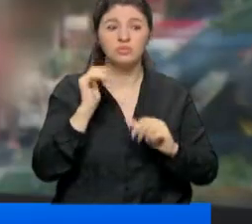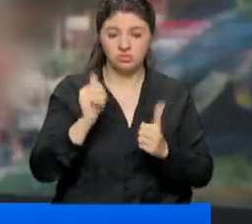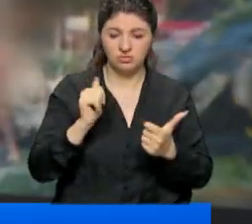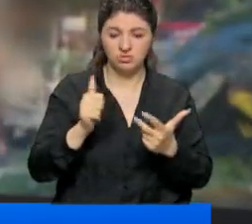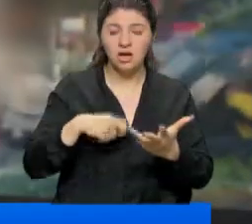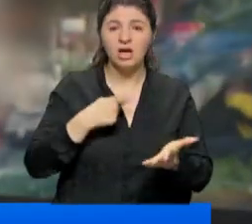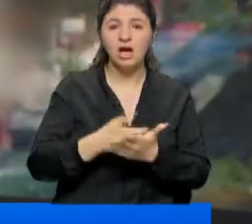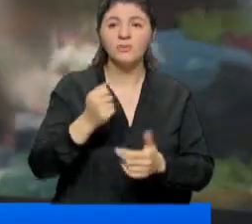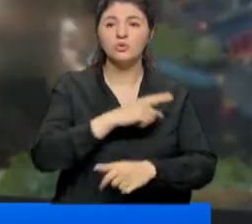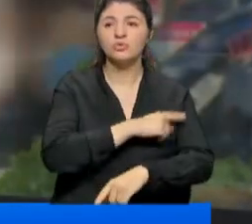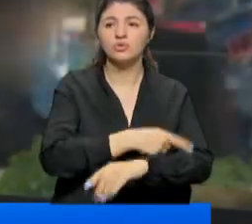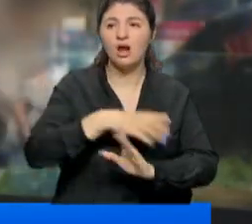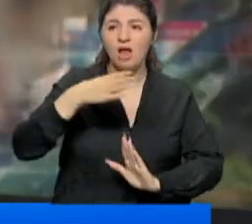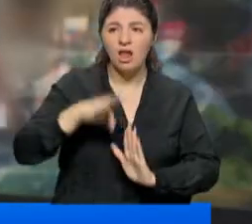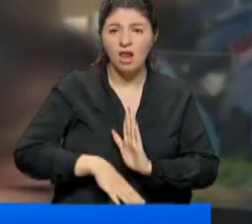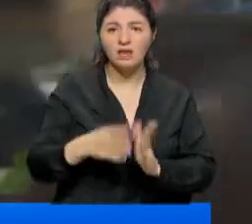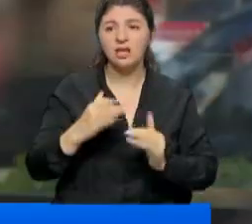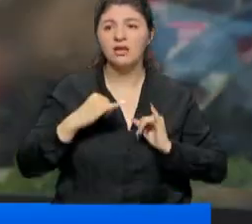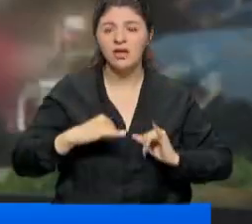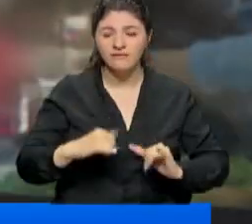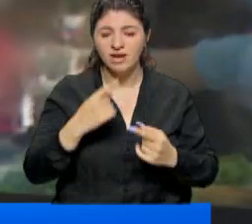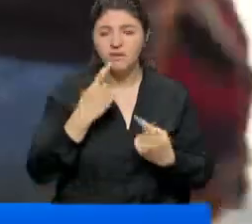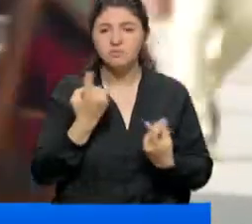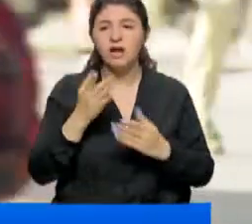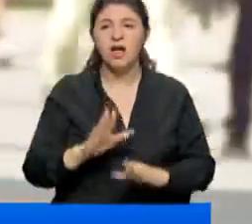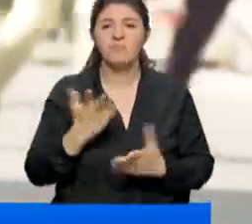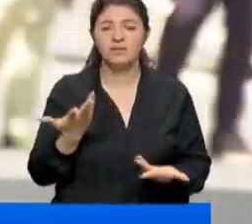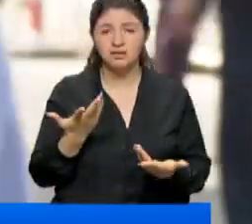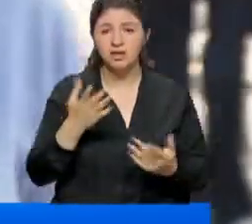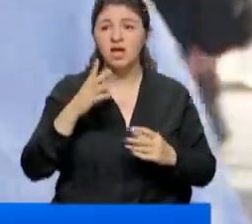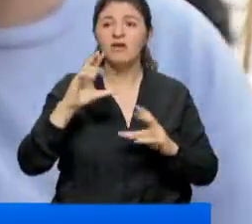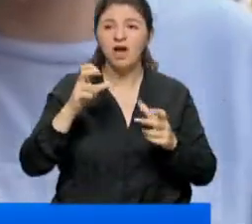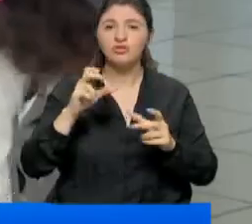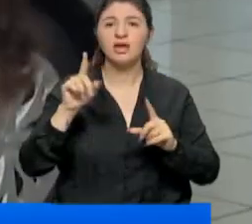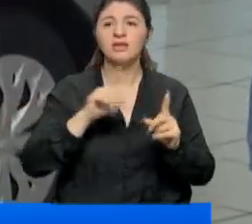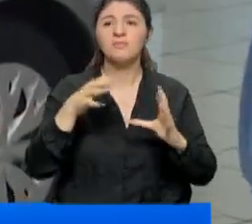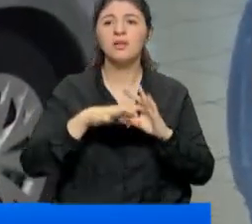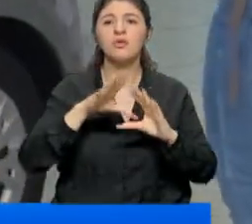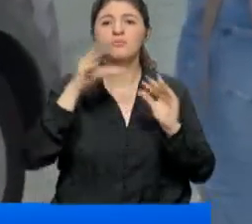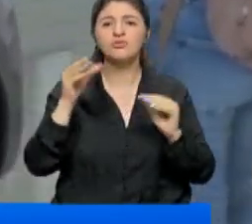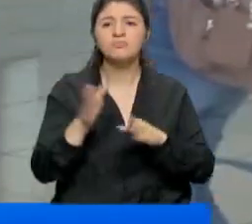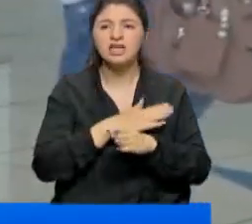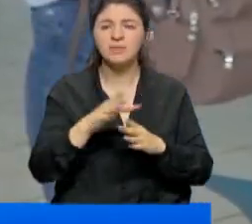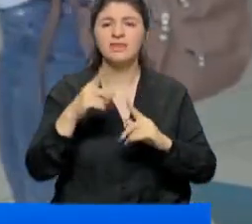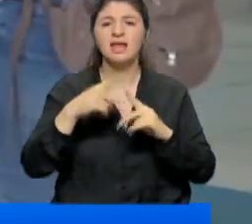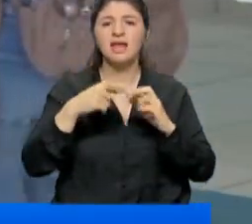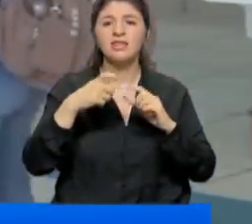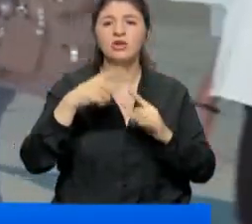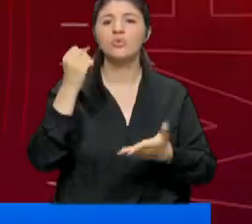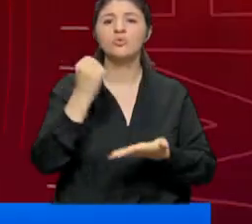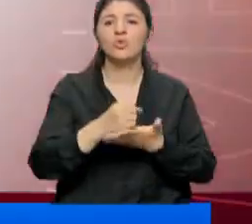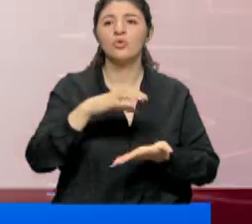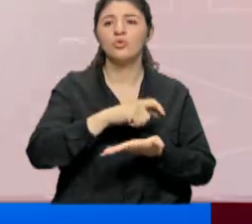Gün geçtikçe satınalma gücü gibi iniyor yani refah denen bir şey kalmadı radyoya internete bağlı olan tüm cihazlardan TRT